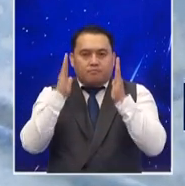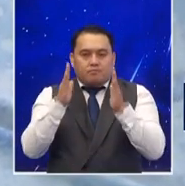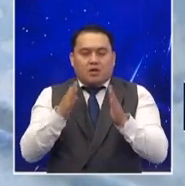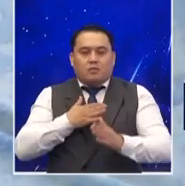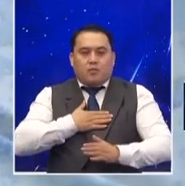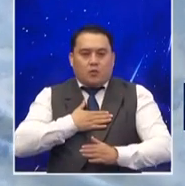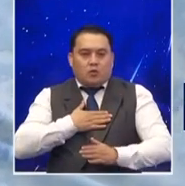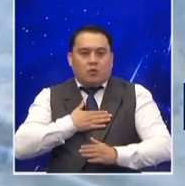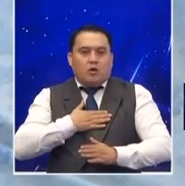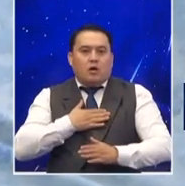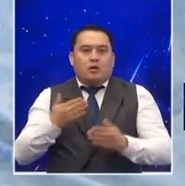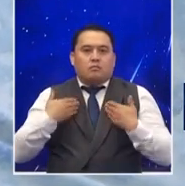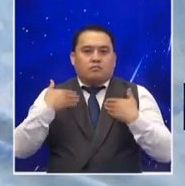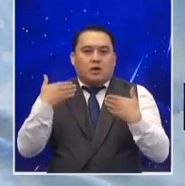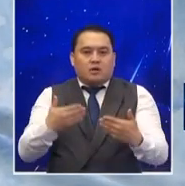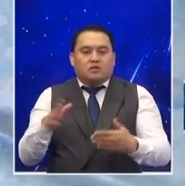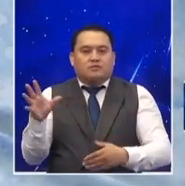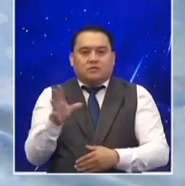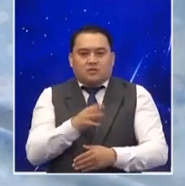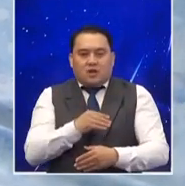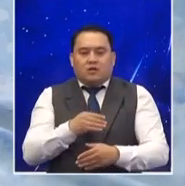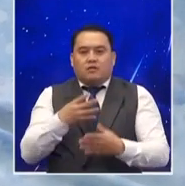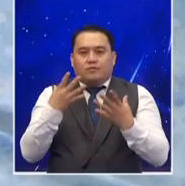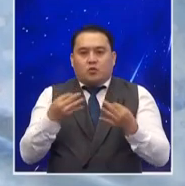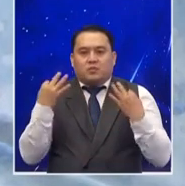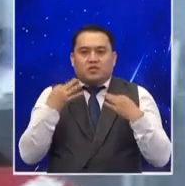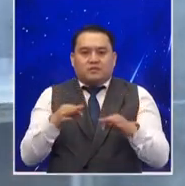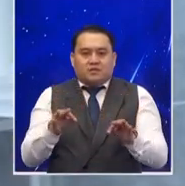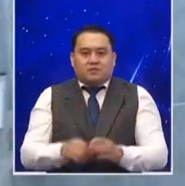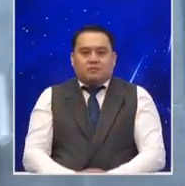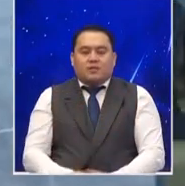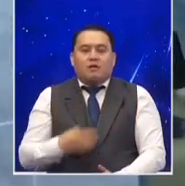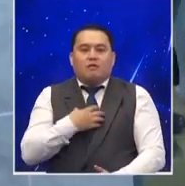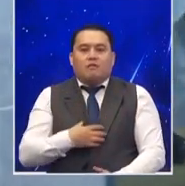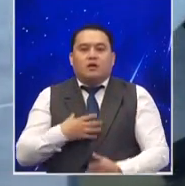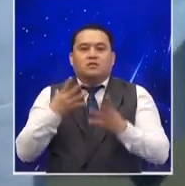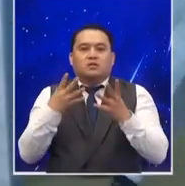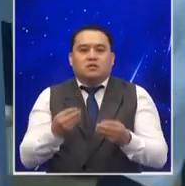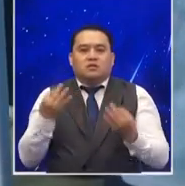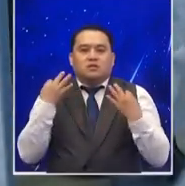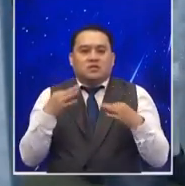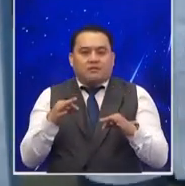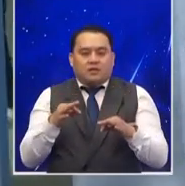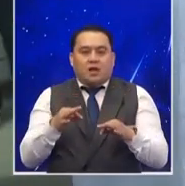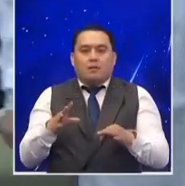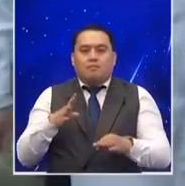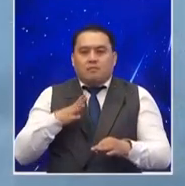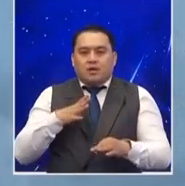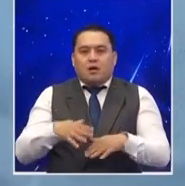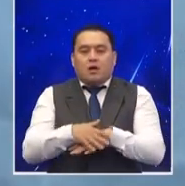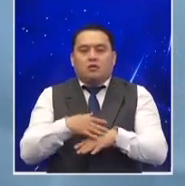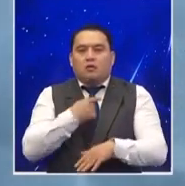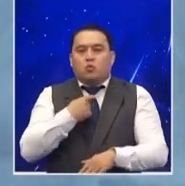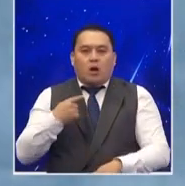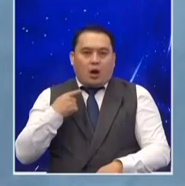моему малышу, а также поздравить всех соотечественников с Днем независимости. Знаменательным событием День независимости стал и для жительницы